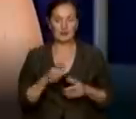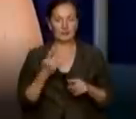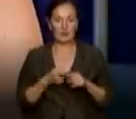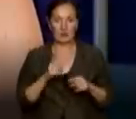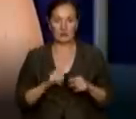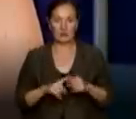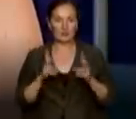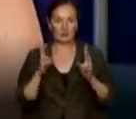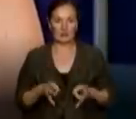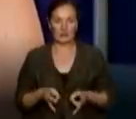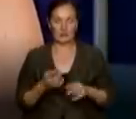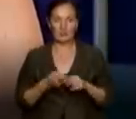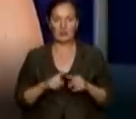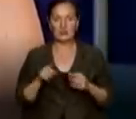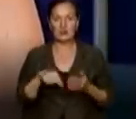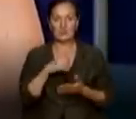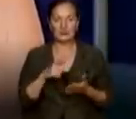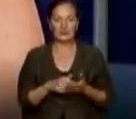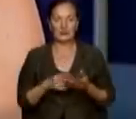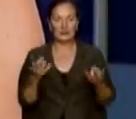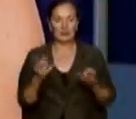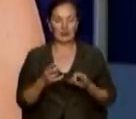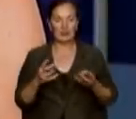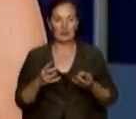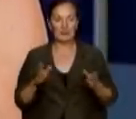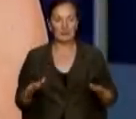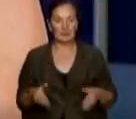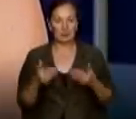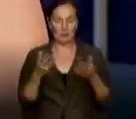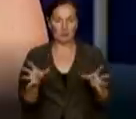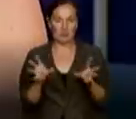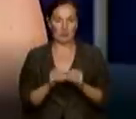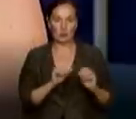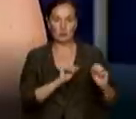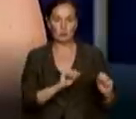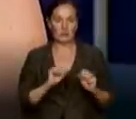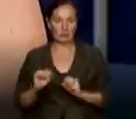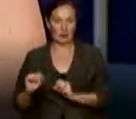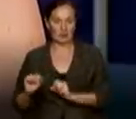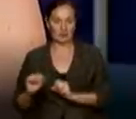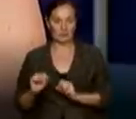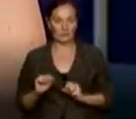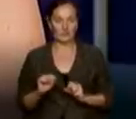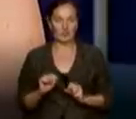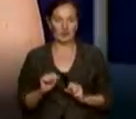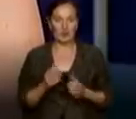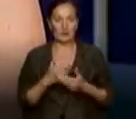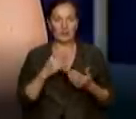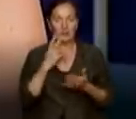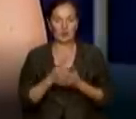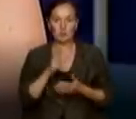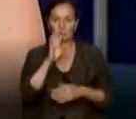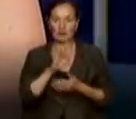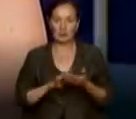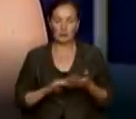все, треба так само піднімати паралельно із укріпленням. Оскільки, ну, як бачимо, ви вибачте, але в нас дуже